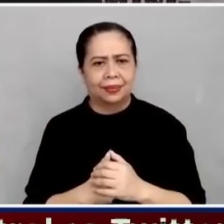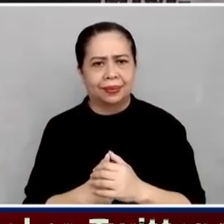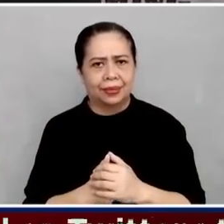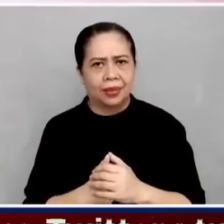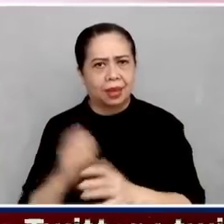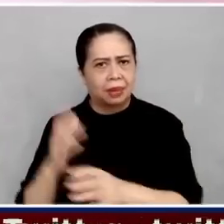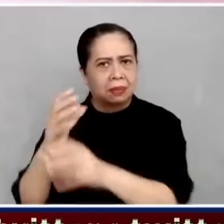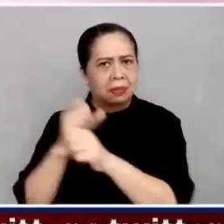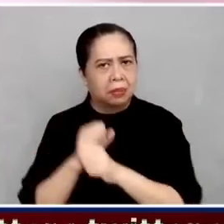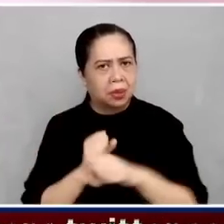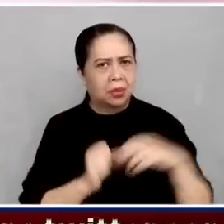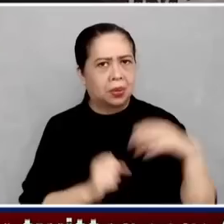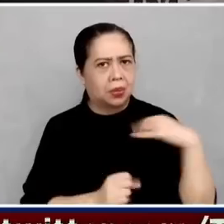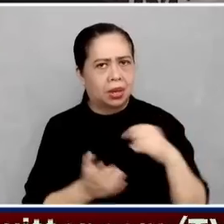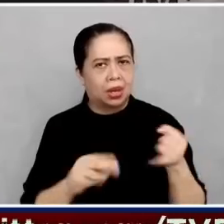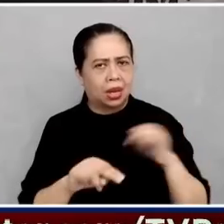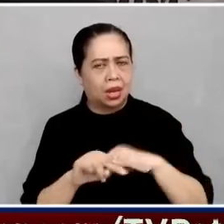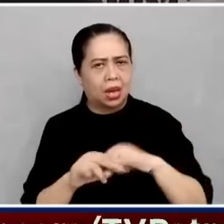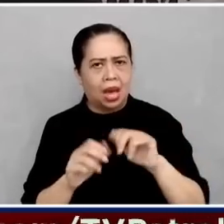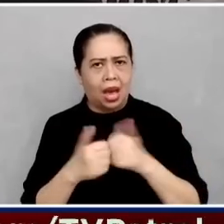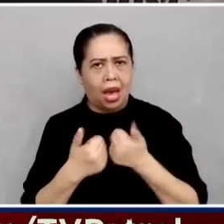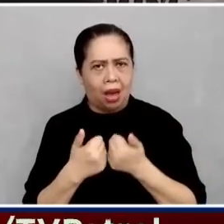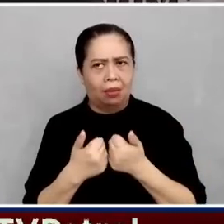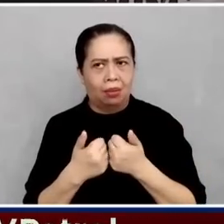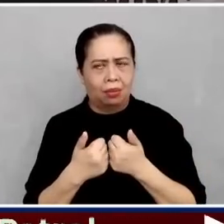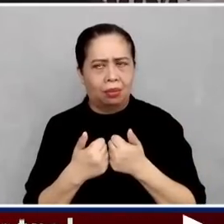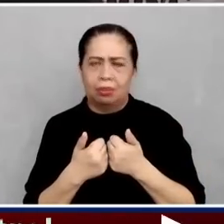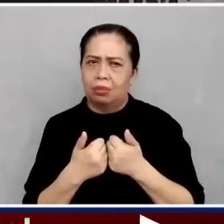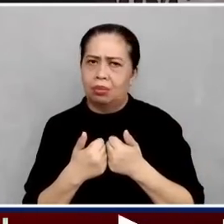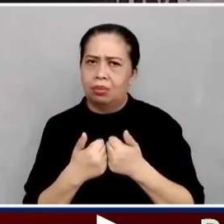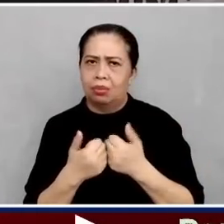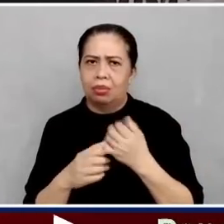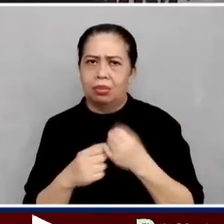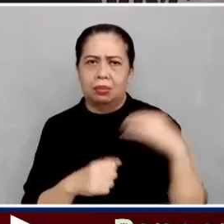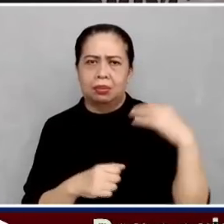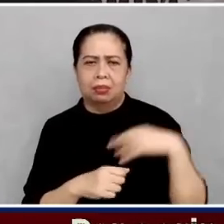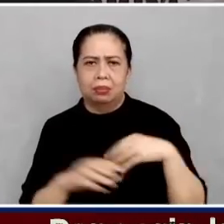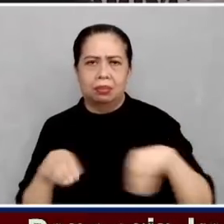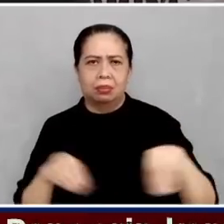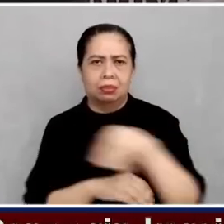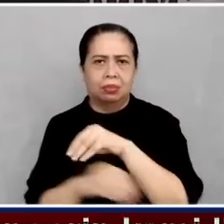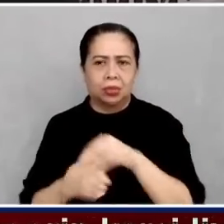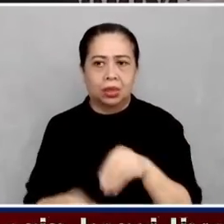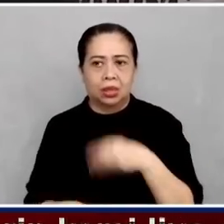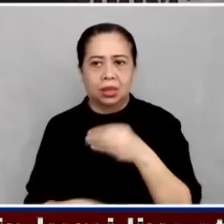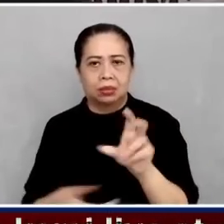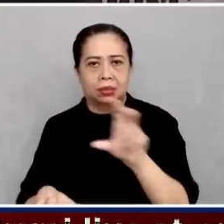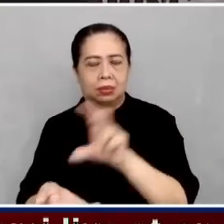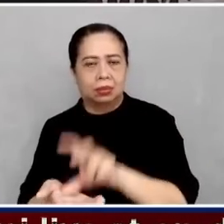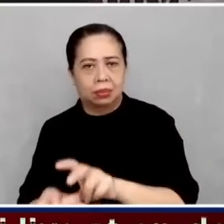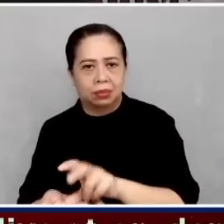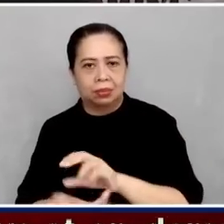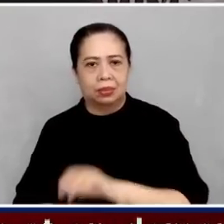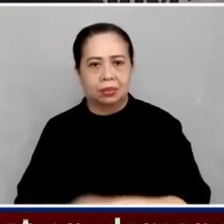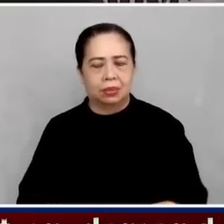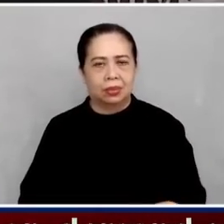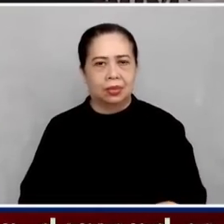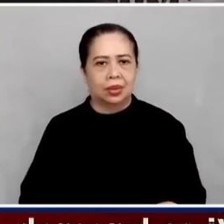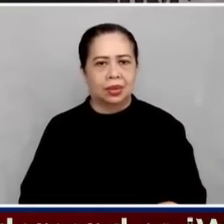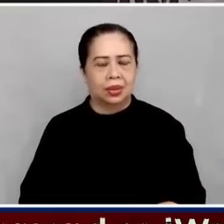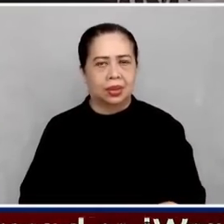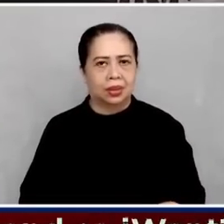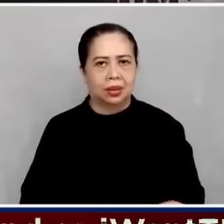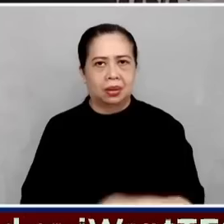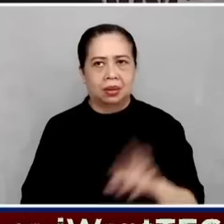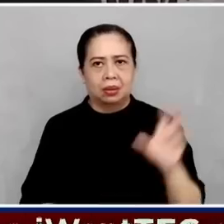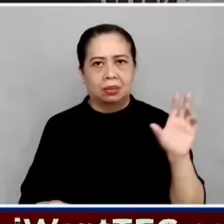makukuha mong interest. Paano makaka-recover dun sa binigay sa'yo yung binigyan mo ng investment, di ba? Sa laki